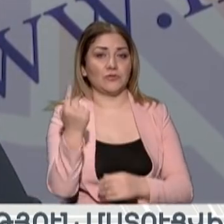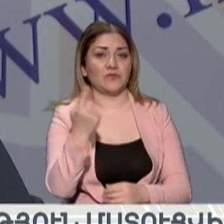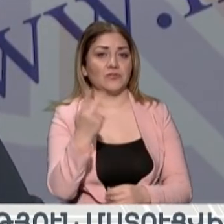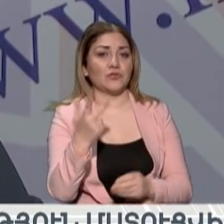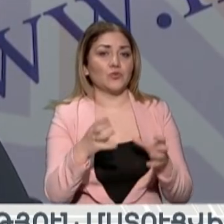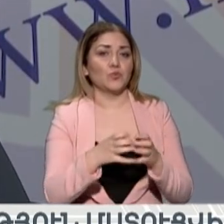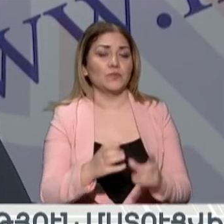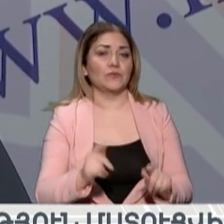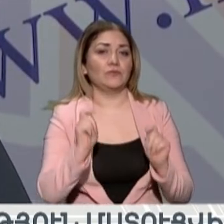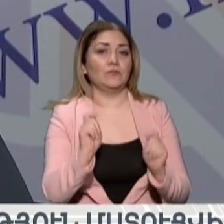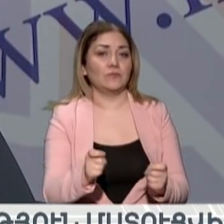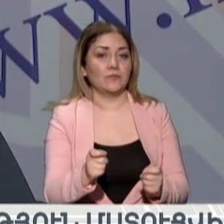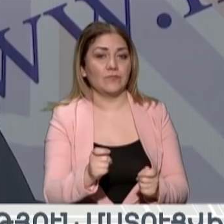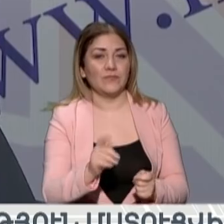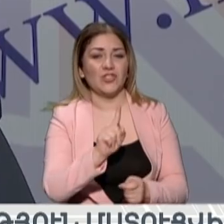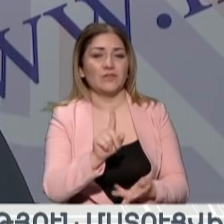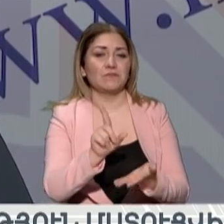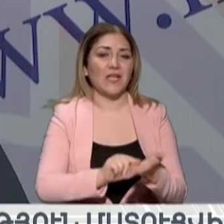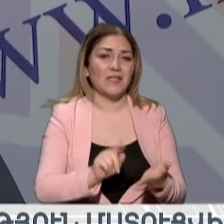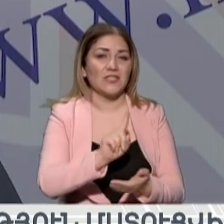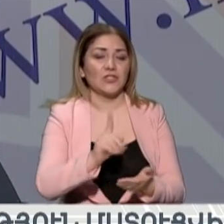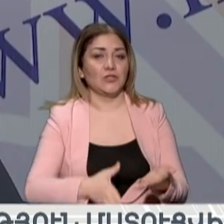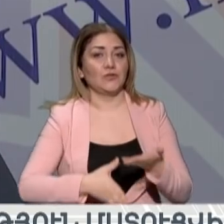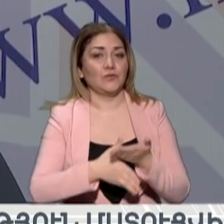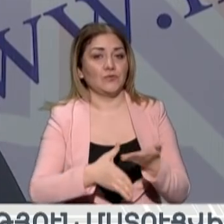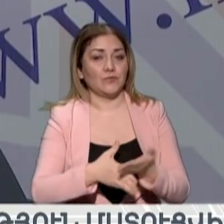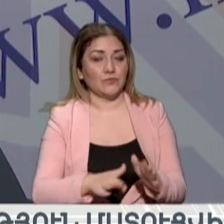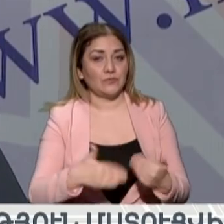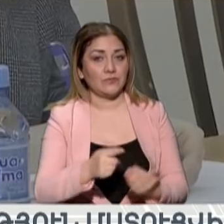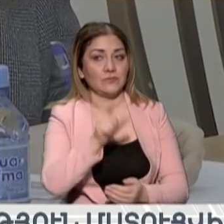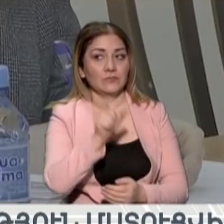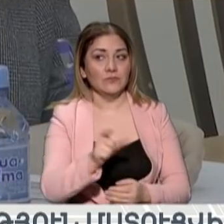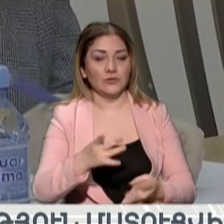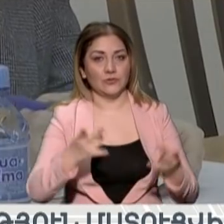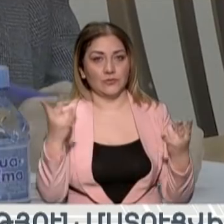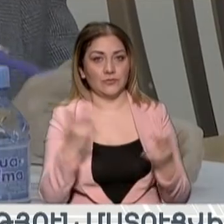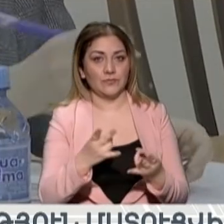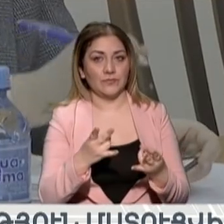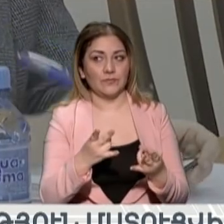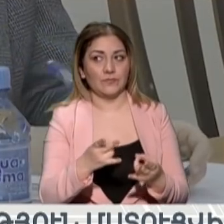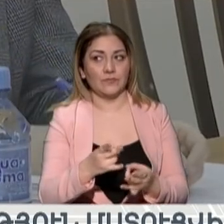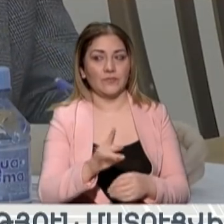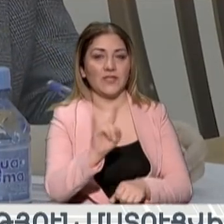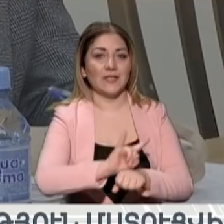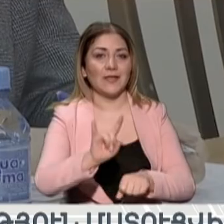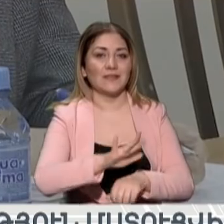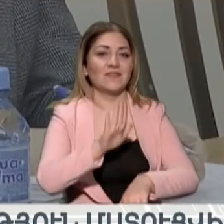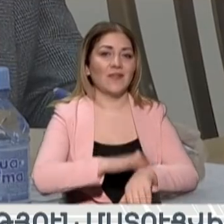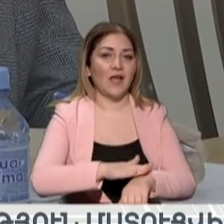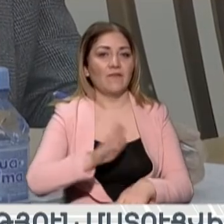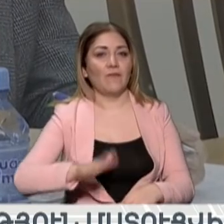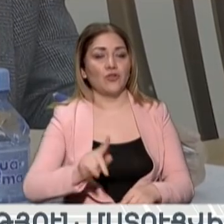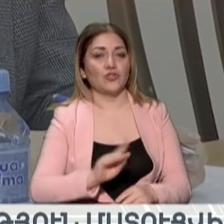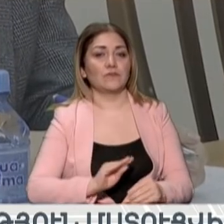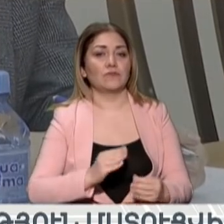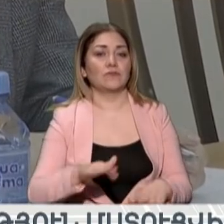տանք, որոշակի սոցիալական աջակցություն առաջարկենք մարդկանց, անհրաժեշտ դեպքում պրոթեզավորում իրականացնենք,